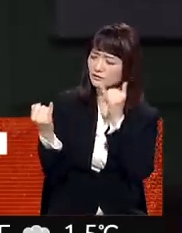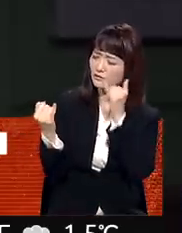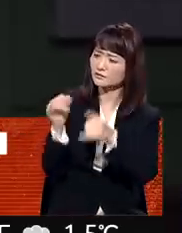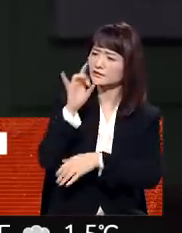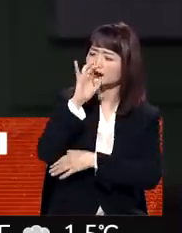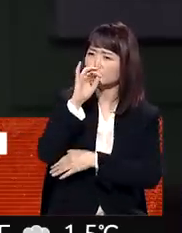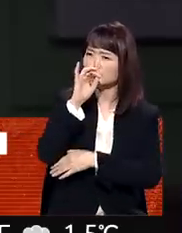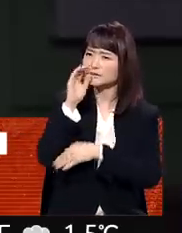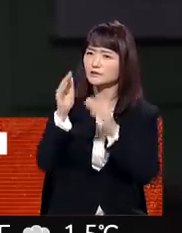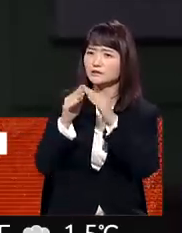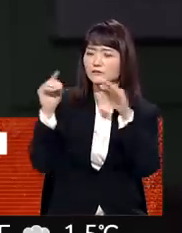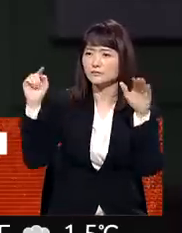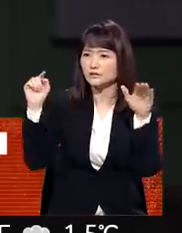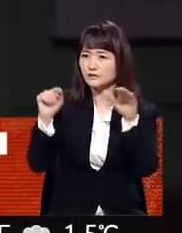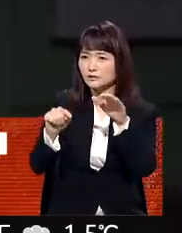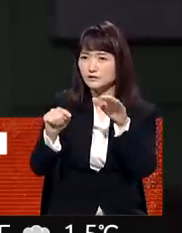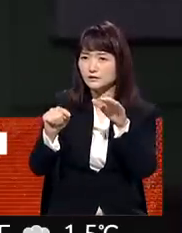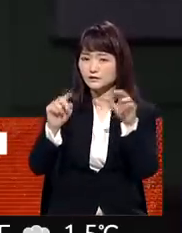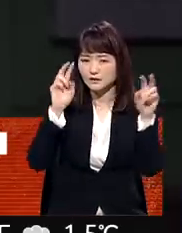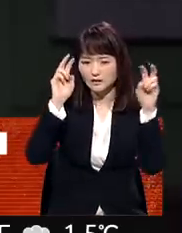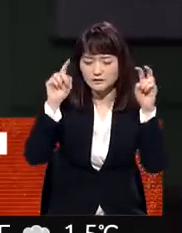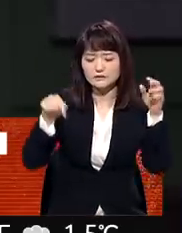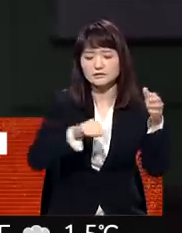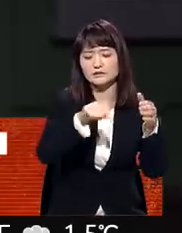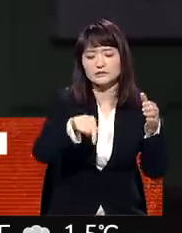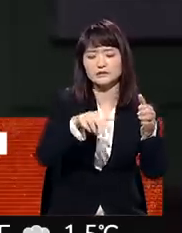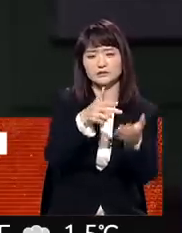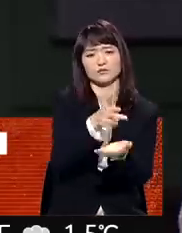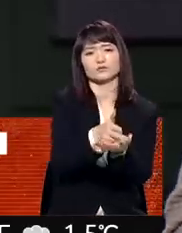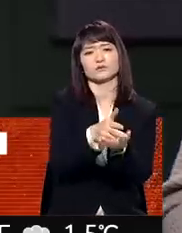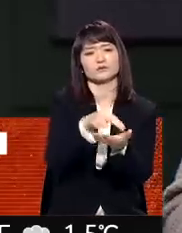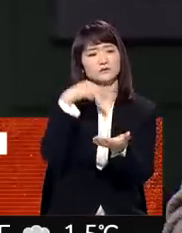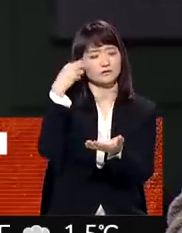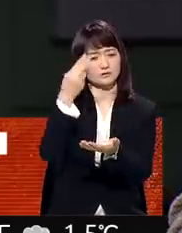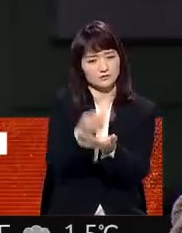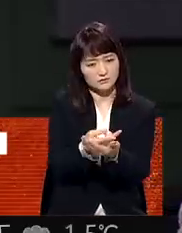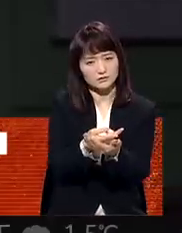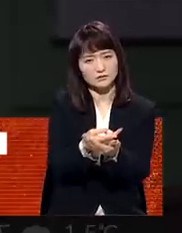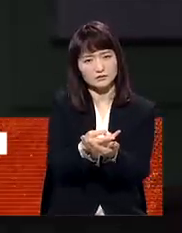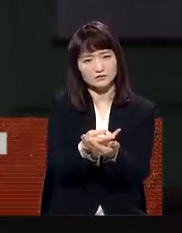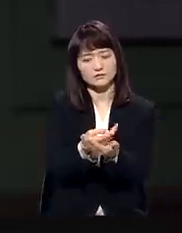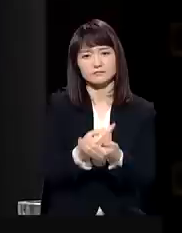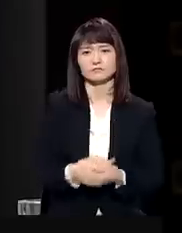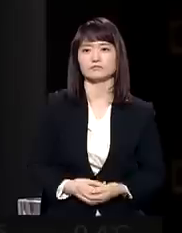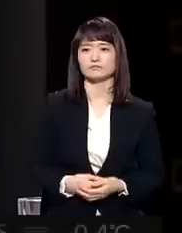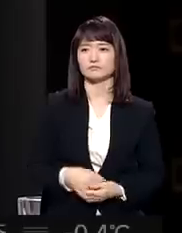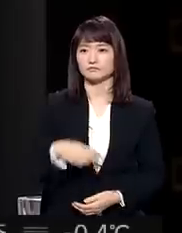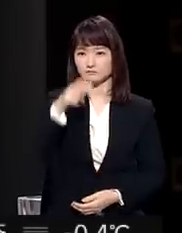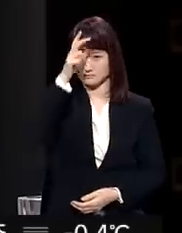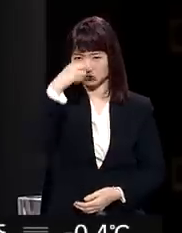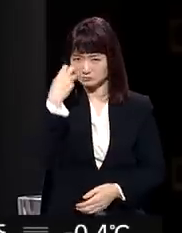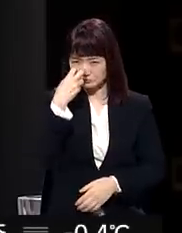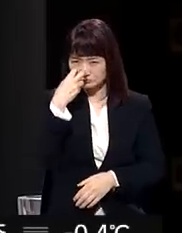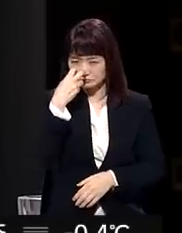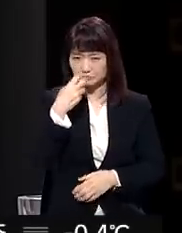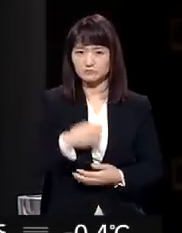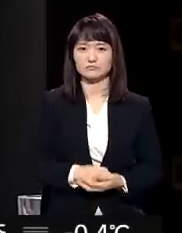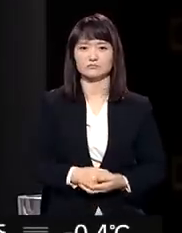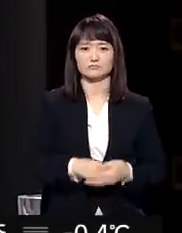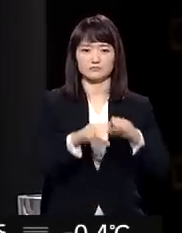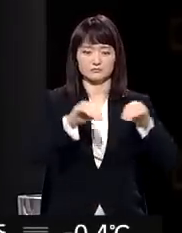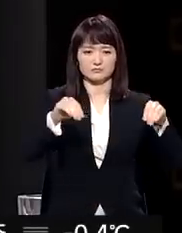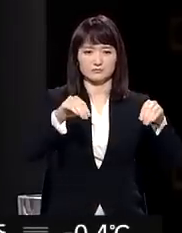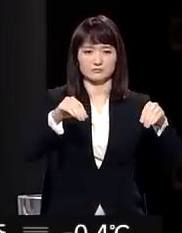보니까 직장 주차장에 쓰러진 채로 차 안에 있었다 처음엔 이렇게 얘기를 했습니다 자 그런데 경찰이 조사를 해봤더니이